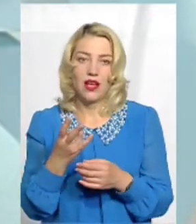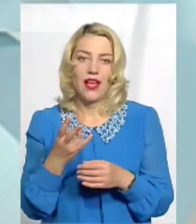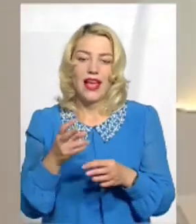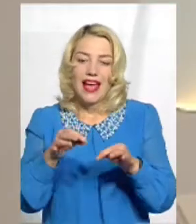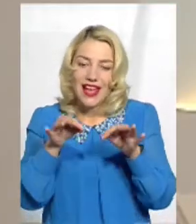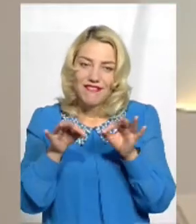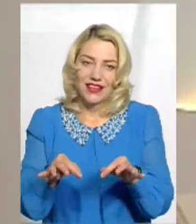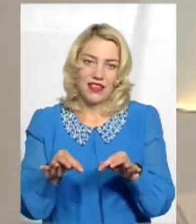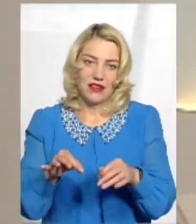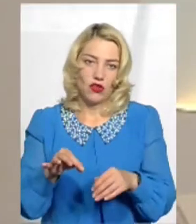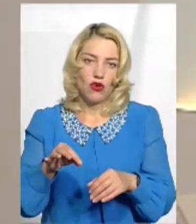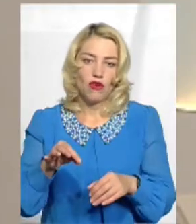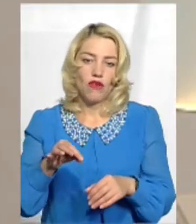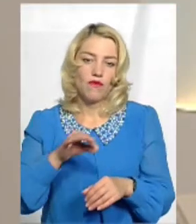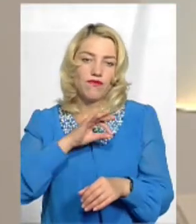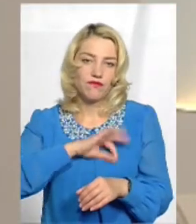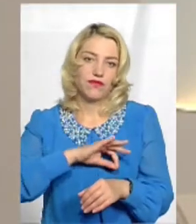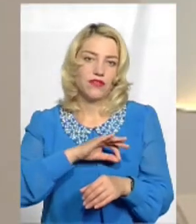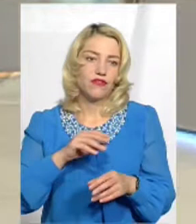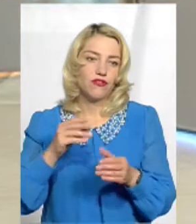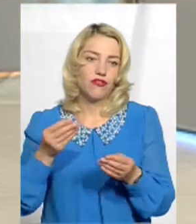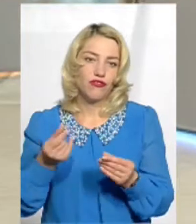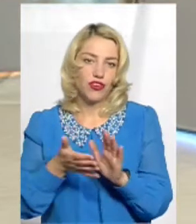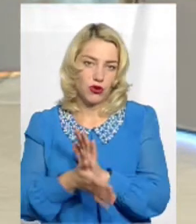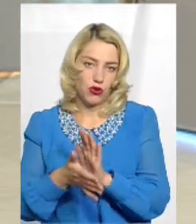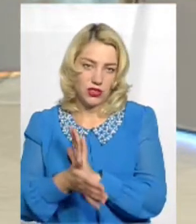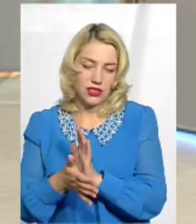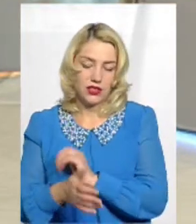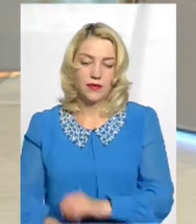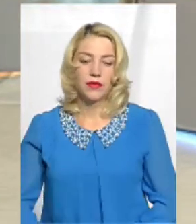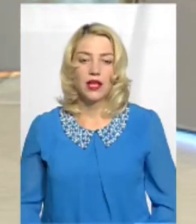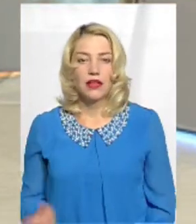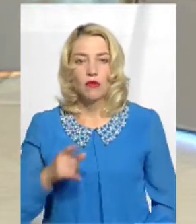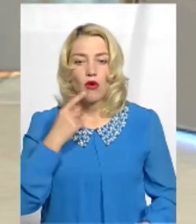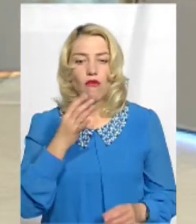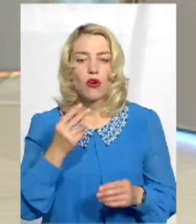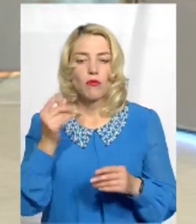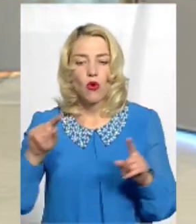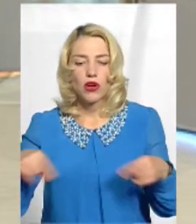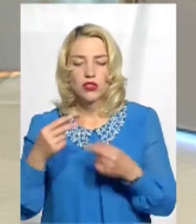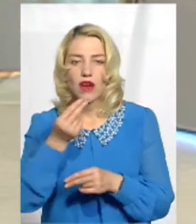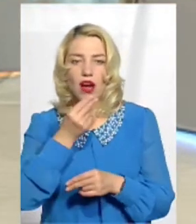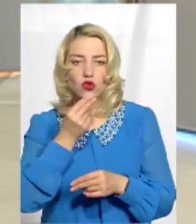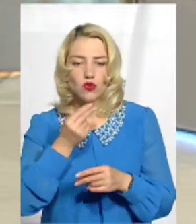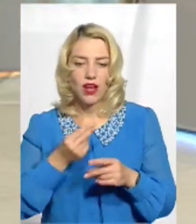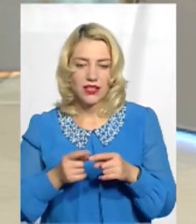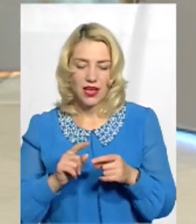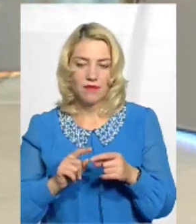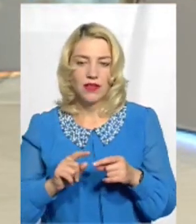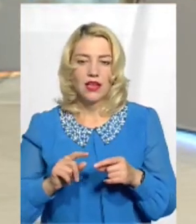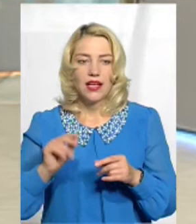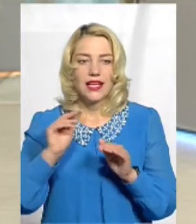ефективно. Поговоримо про організацію харчування школярів. Оті 74 харчоблоки,